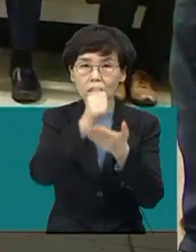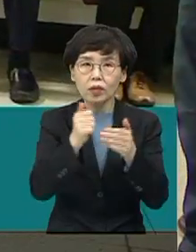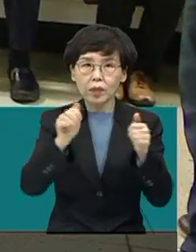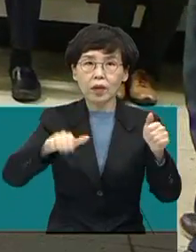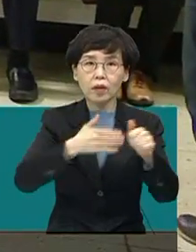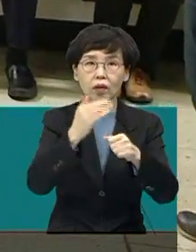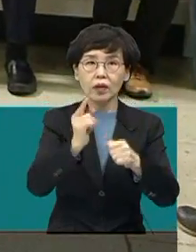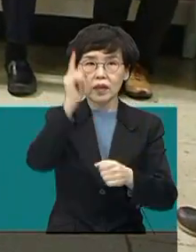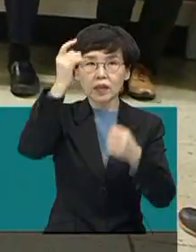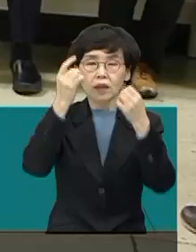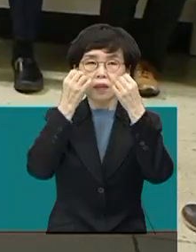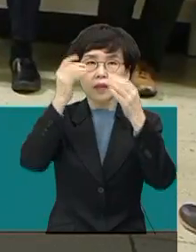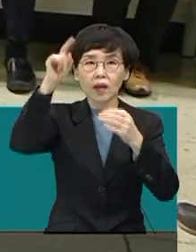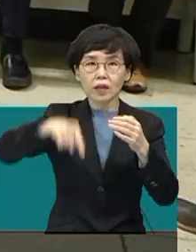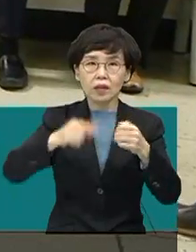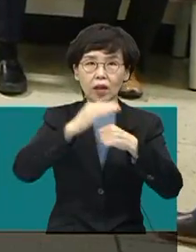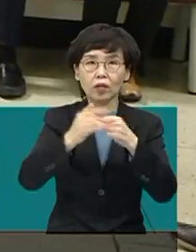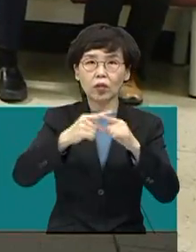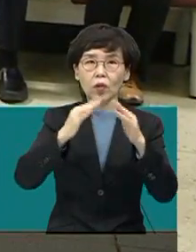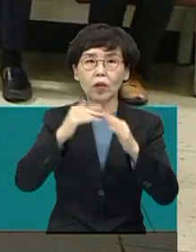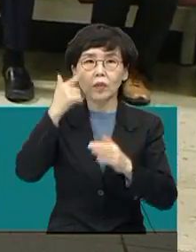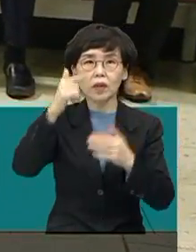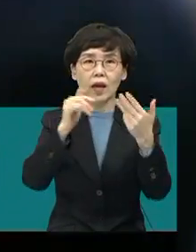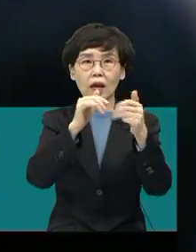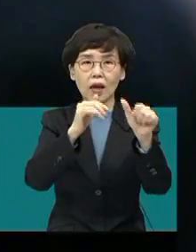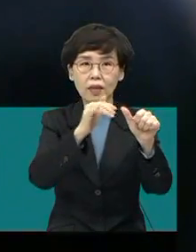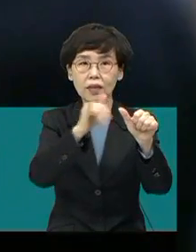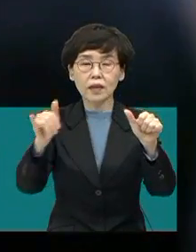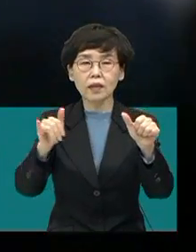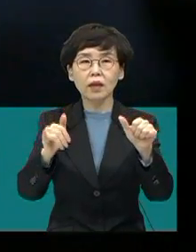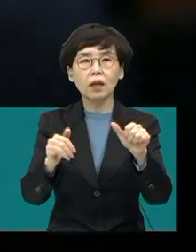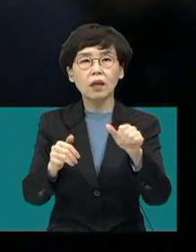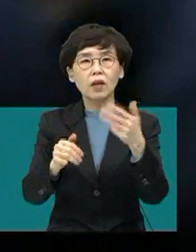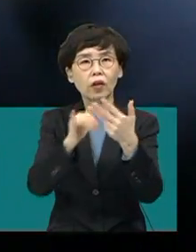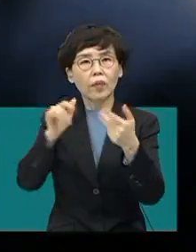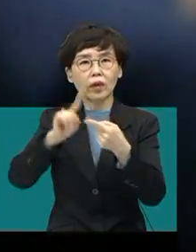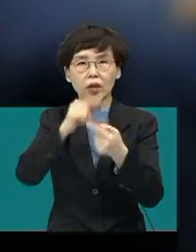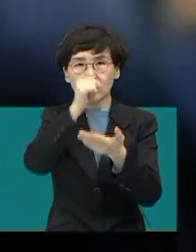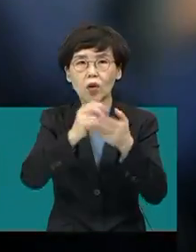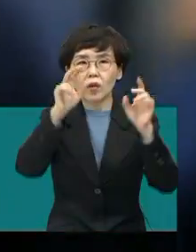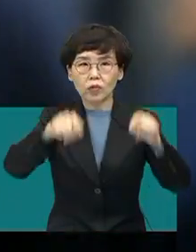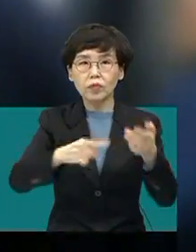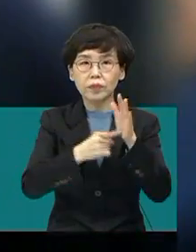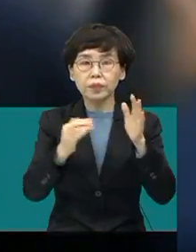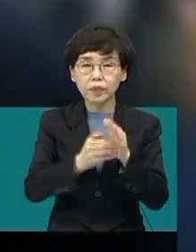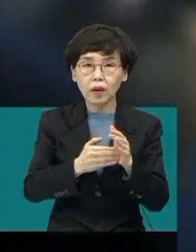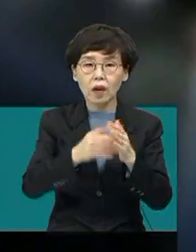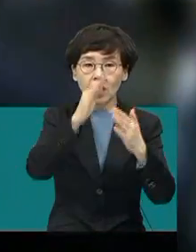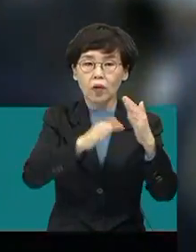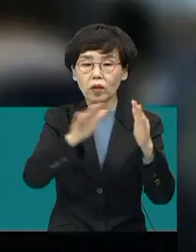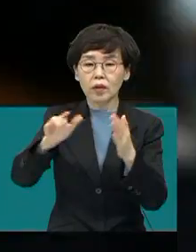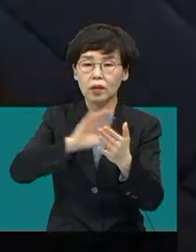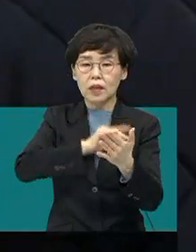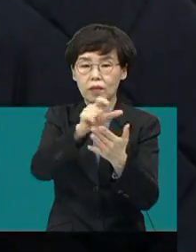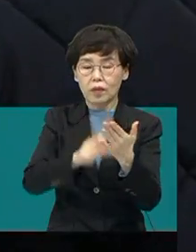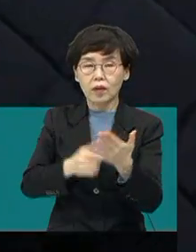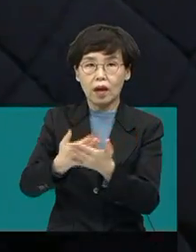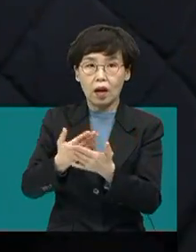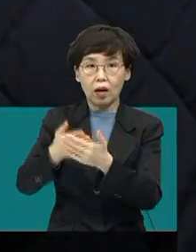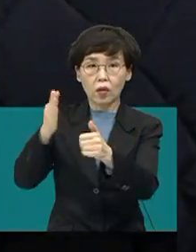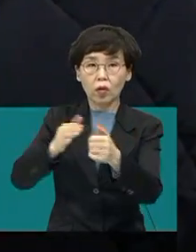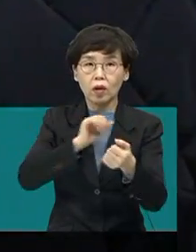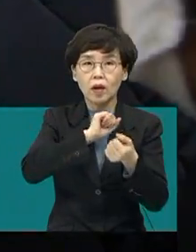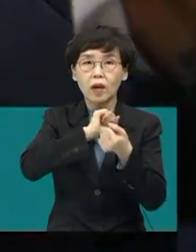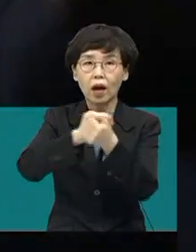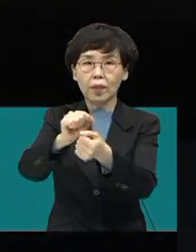복사 a 씨 등 8명에 대해 무죄를 선고했습니다 재판부는 교의 명단 제출 요구는 감염병 예방 법상